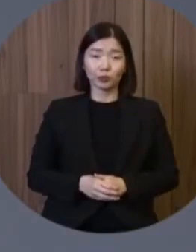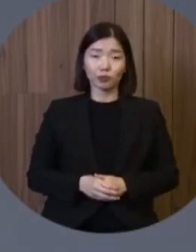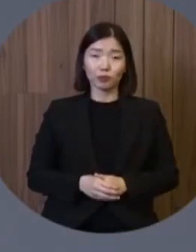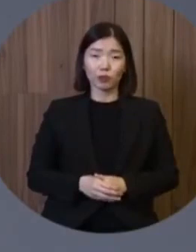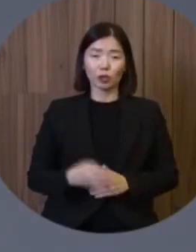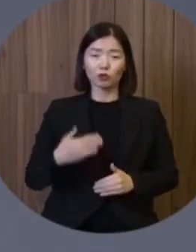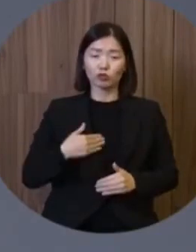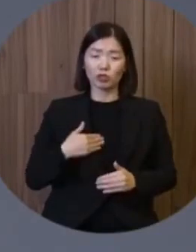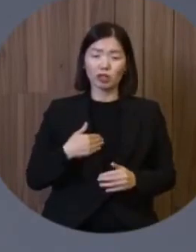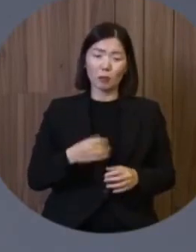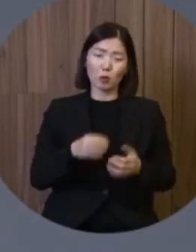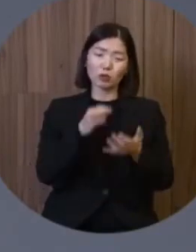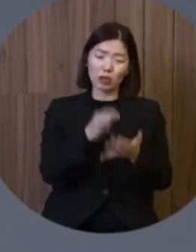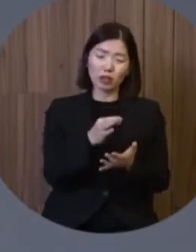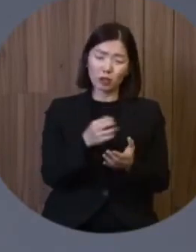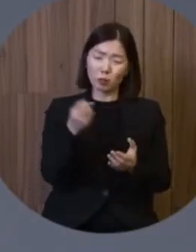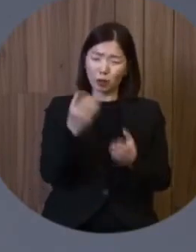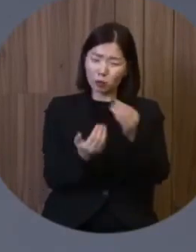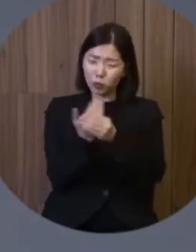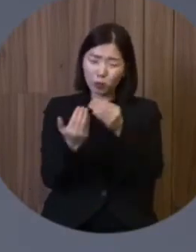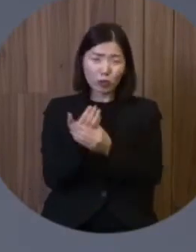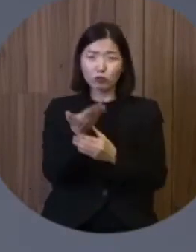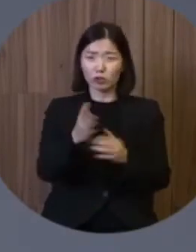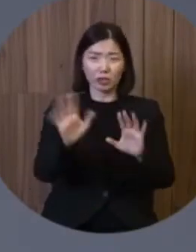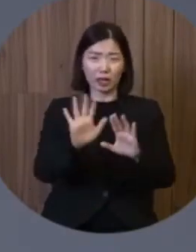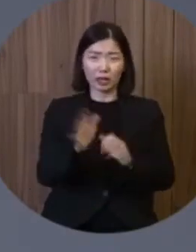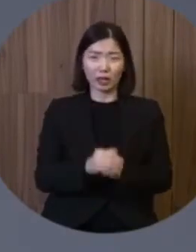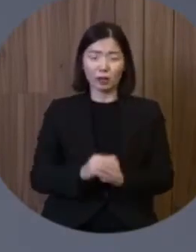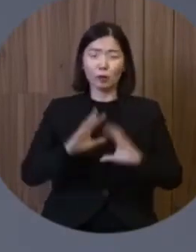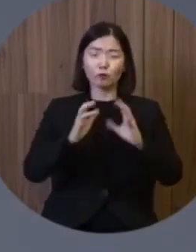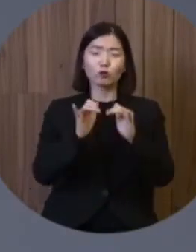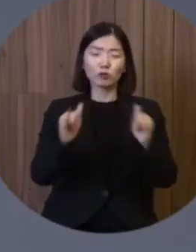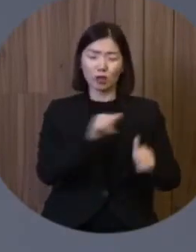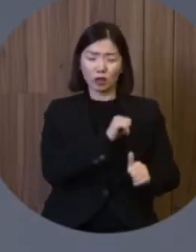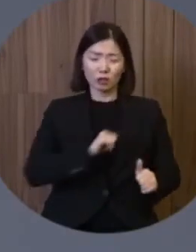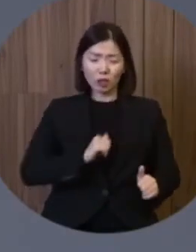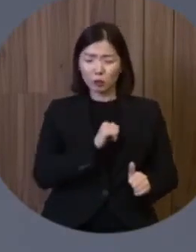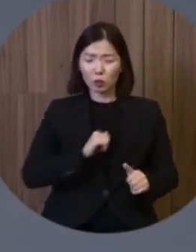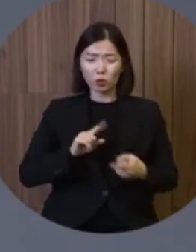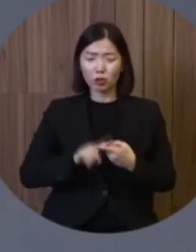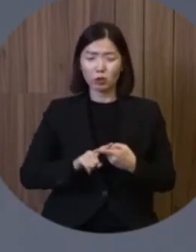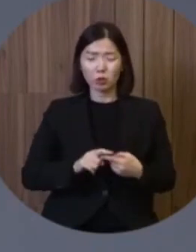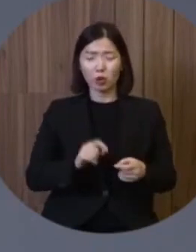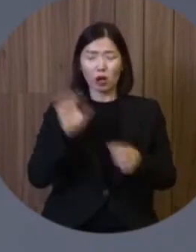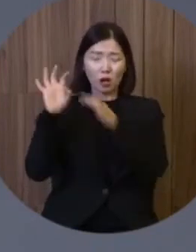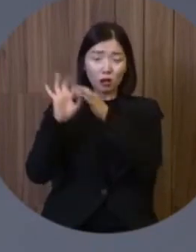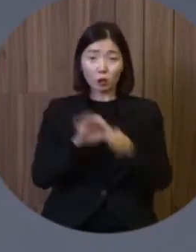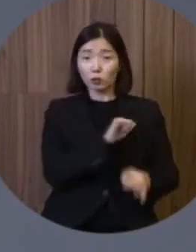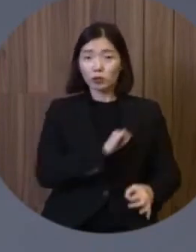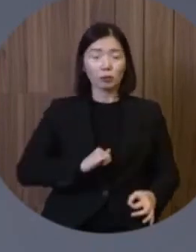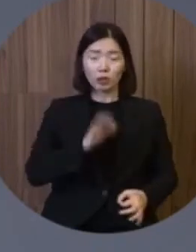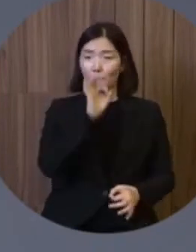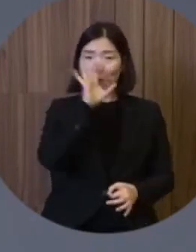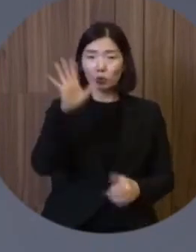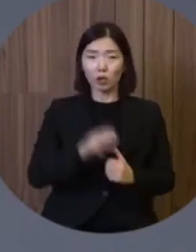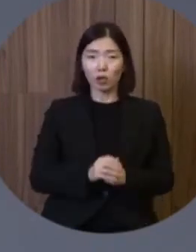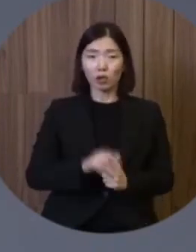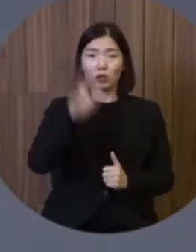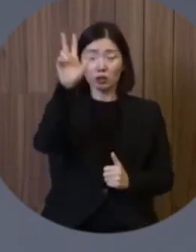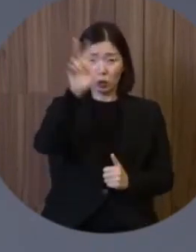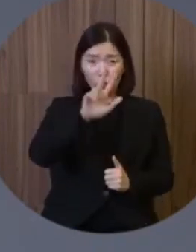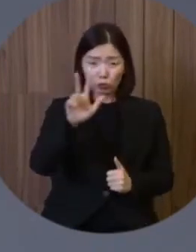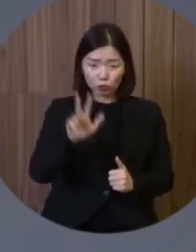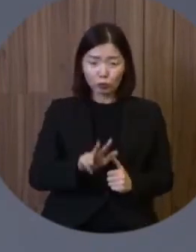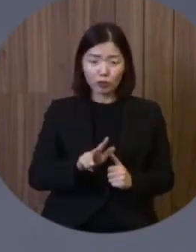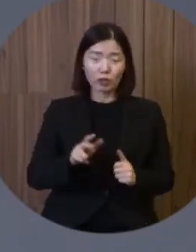우리 재정은 화수분이 아니랍니다. 그러나 국민의 인내야말로 더더욱 화수분이 아닙니다. 전국민